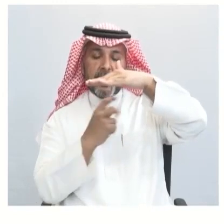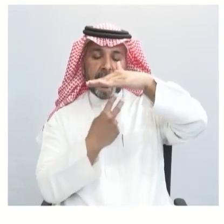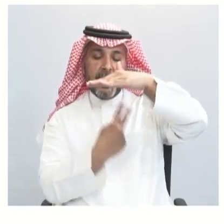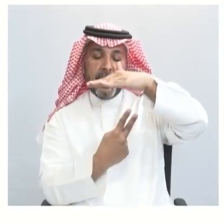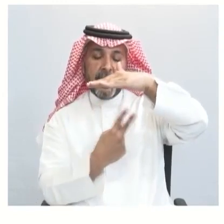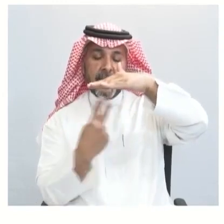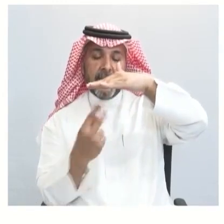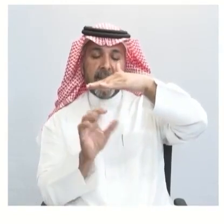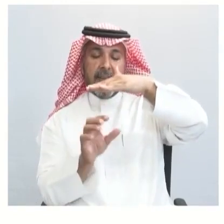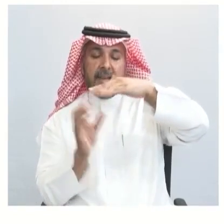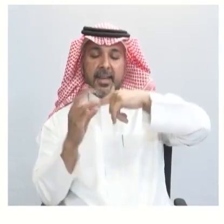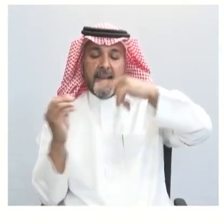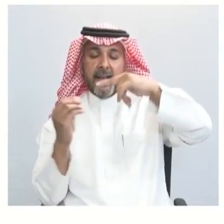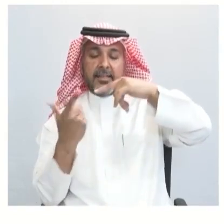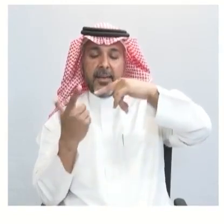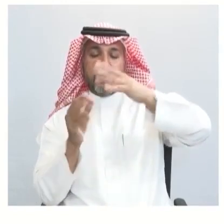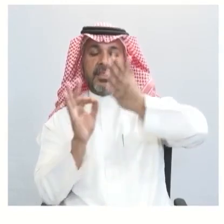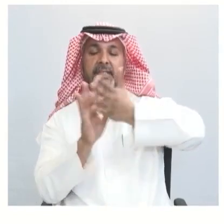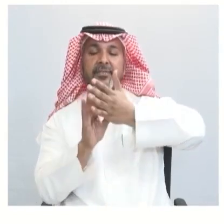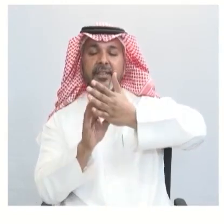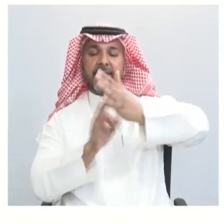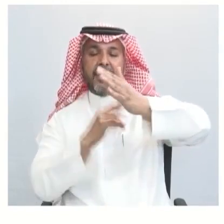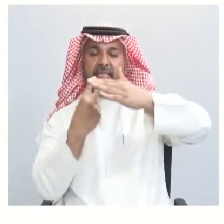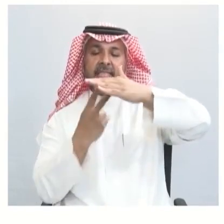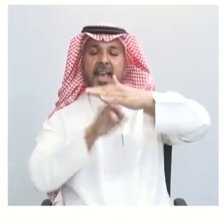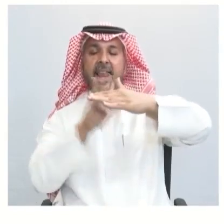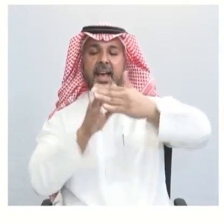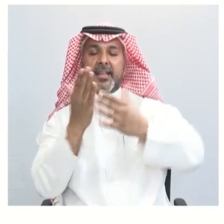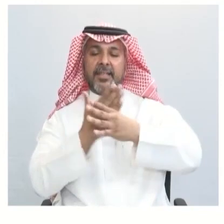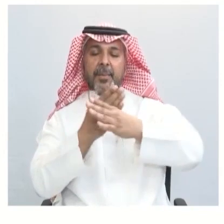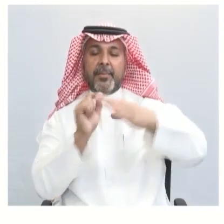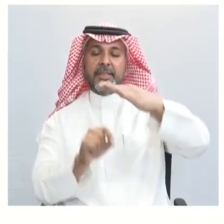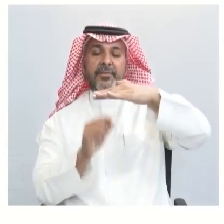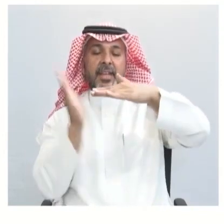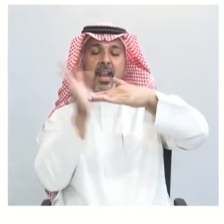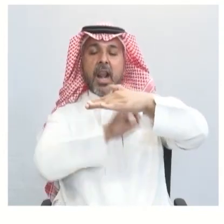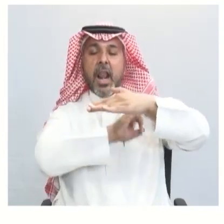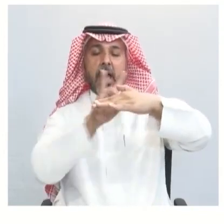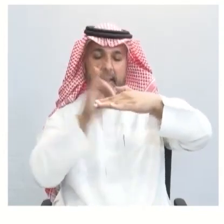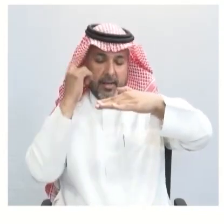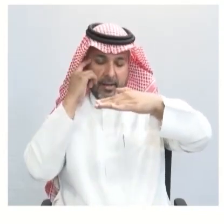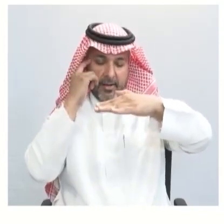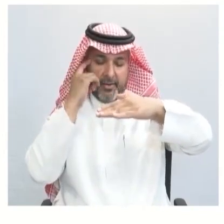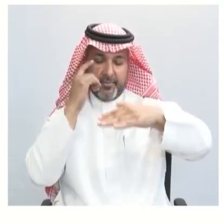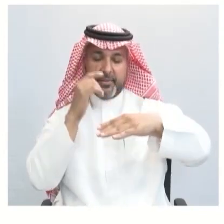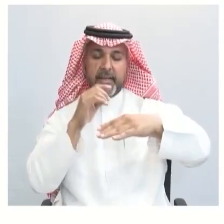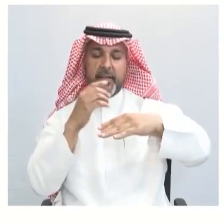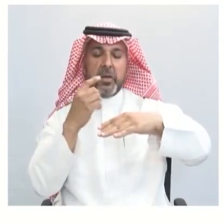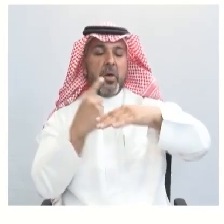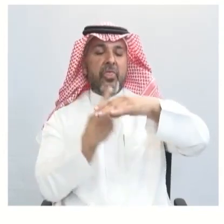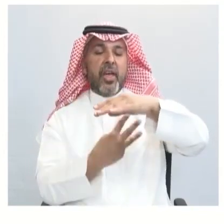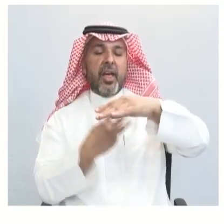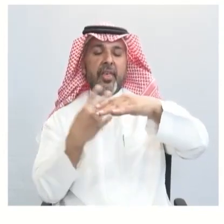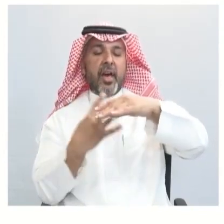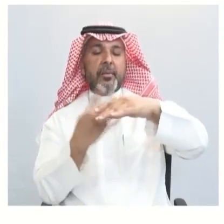تساوي واحد هذا العدد اللي طبعا بنفس اشارته مجموع او